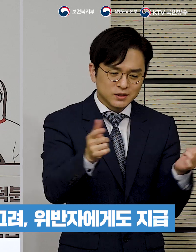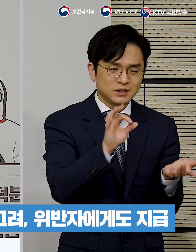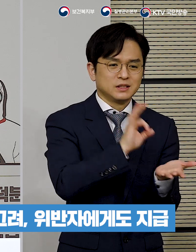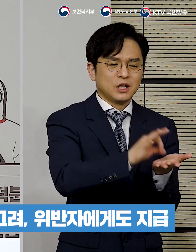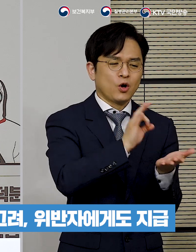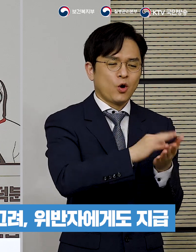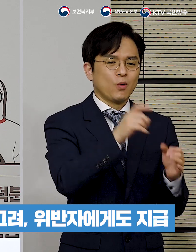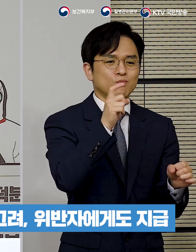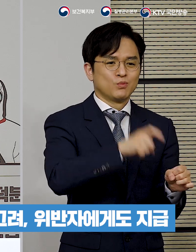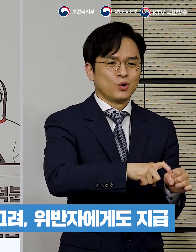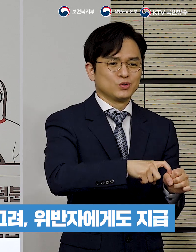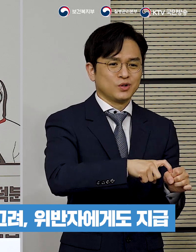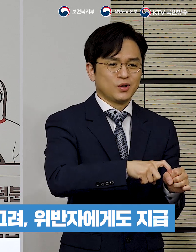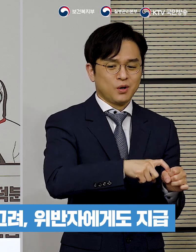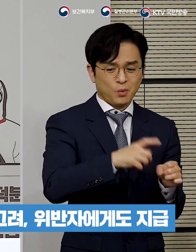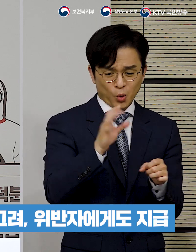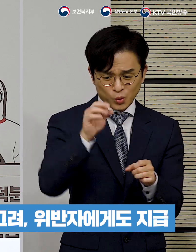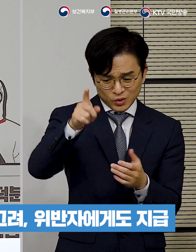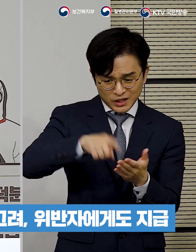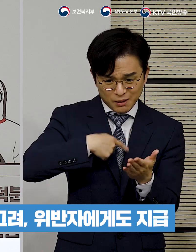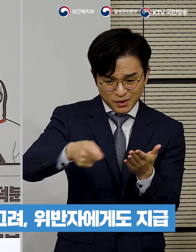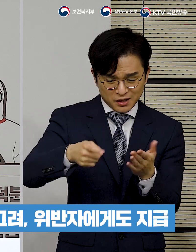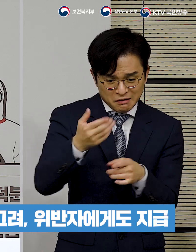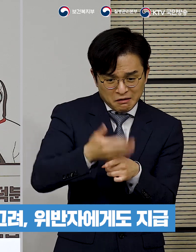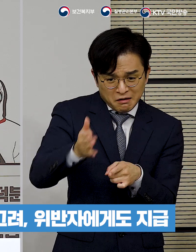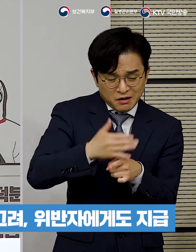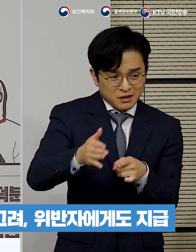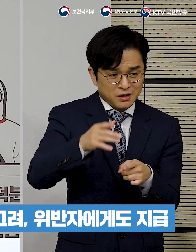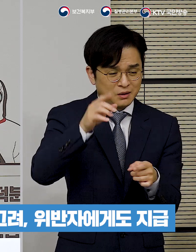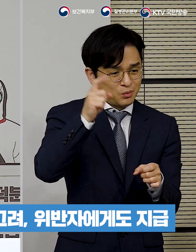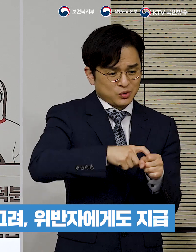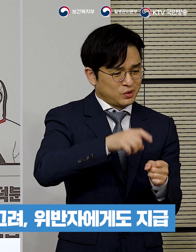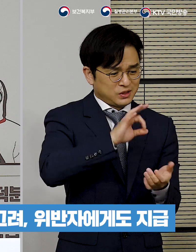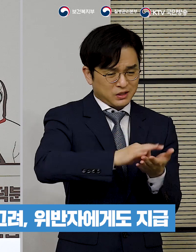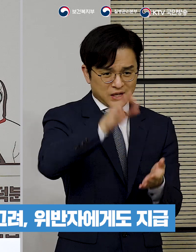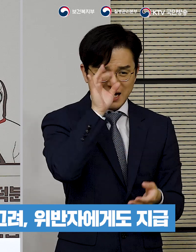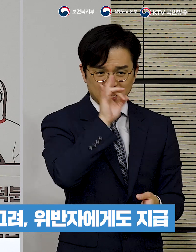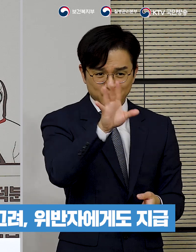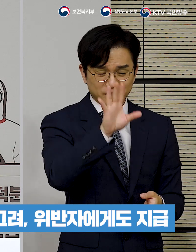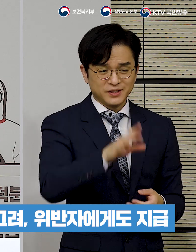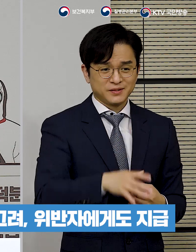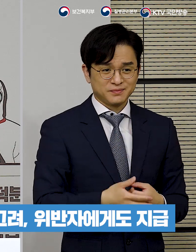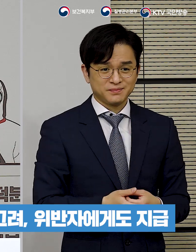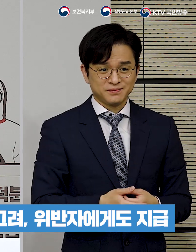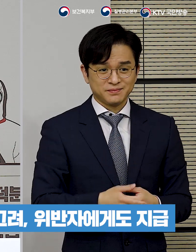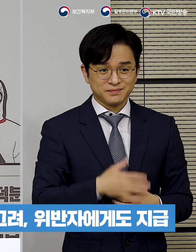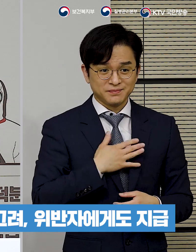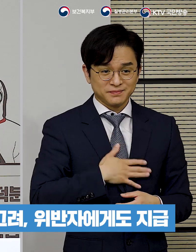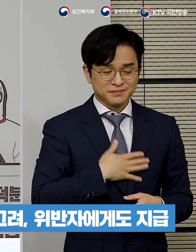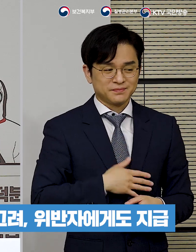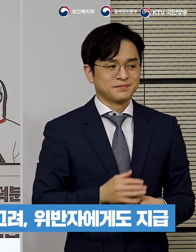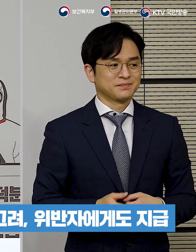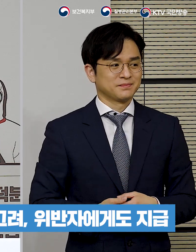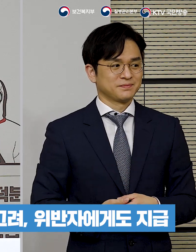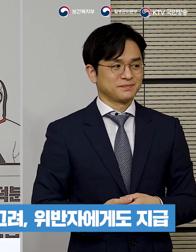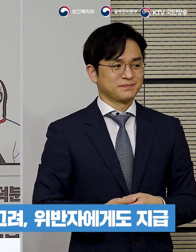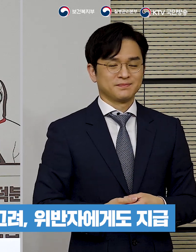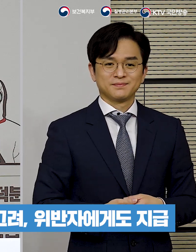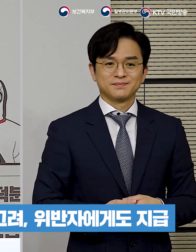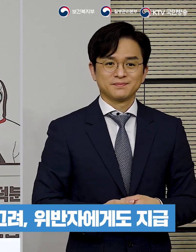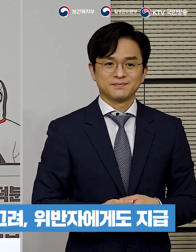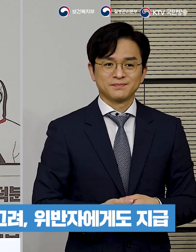것이라는 점하고 전 국민 확대 지급 방침으로 변경되었다는 점을 고려해서 무단 이탈자에게도 긴급